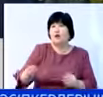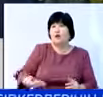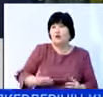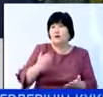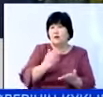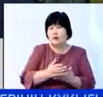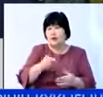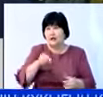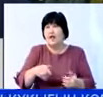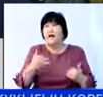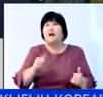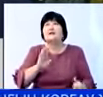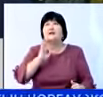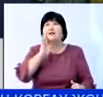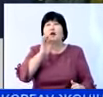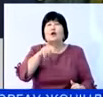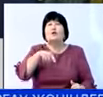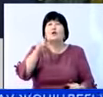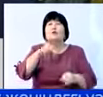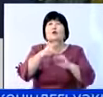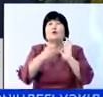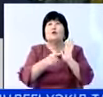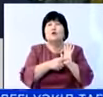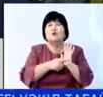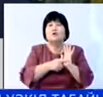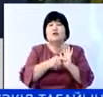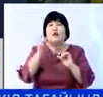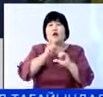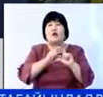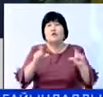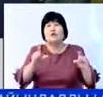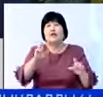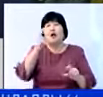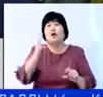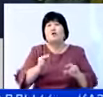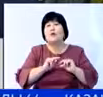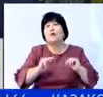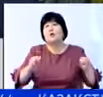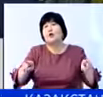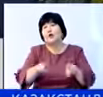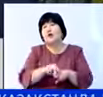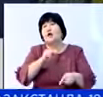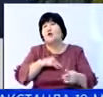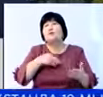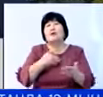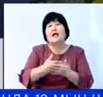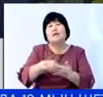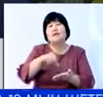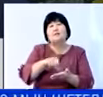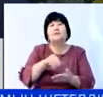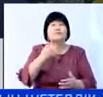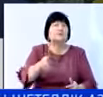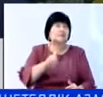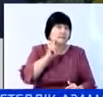туып, қазіргі таңда нөмір 37-ші мектеп лицейде әлеуметтік педагог ретінде жұмыс атқарып келемін. Бұл